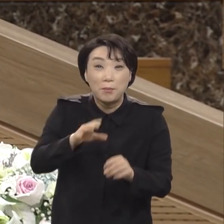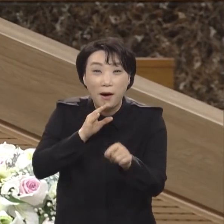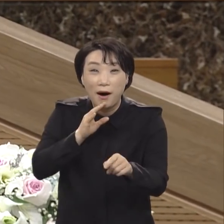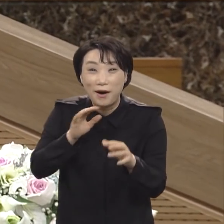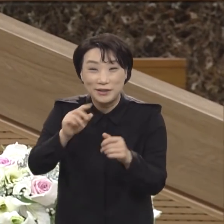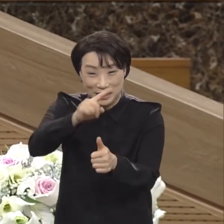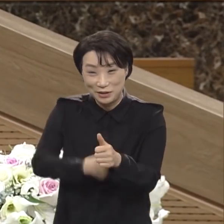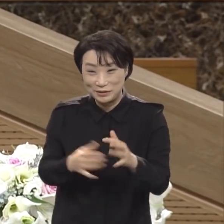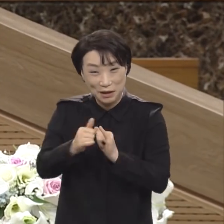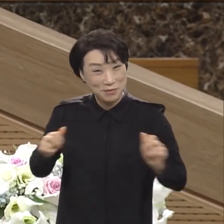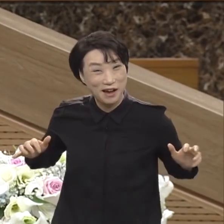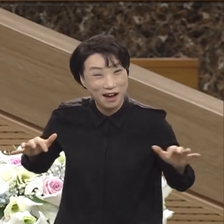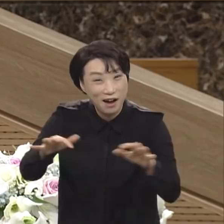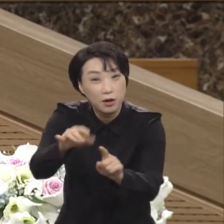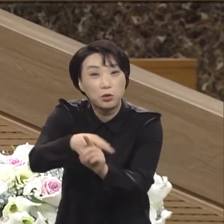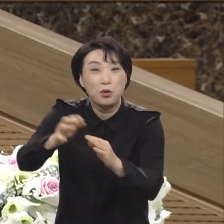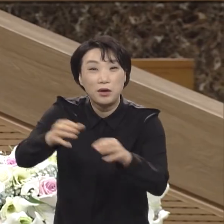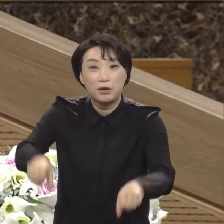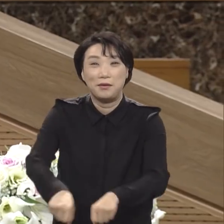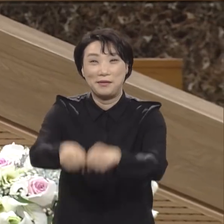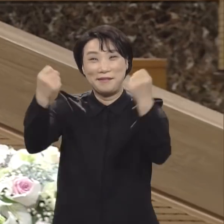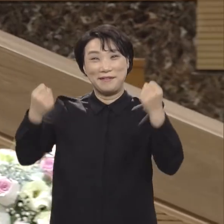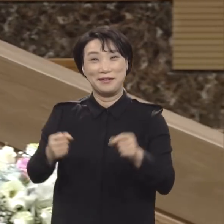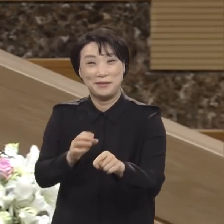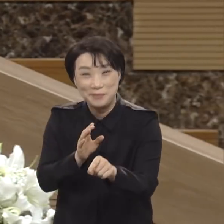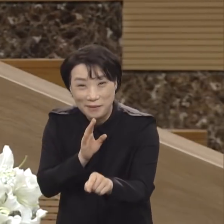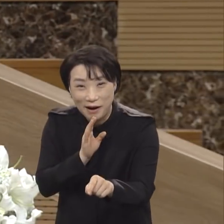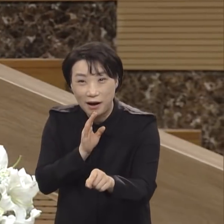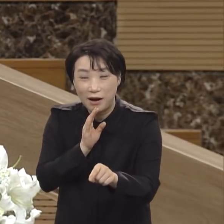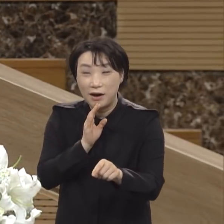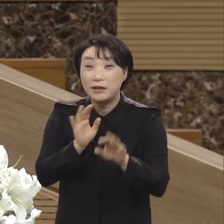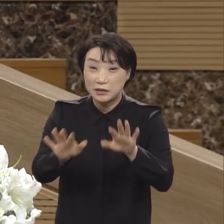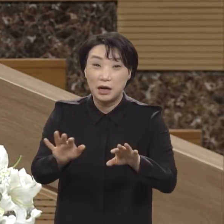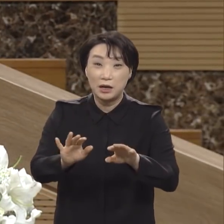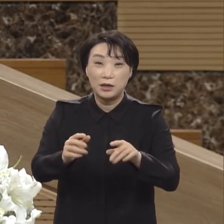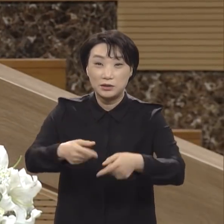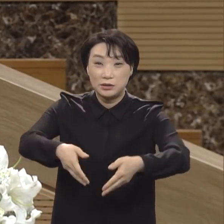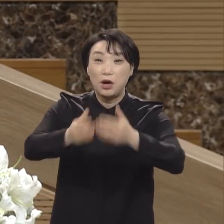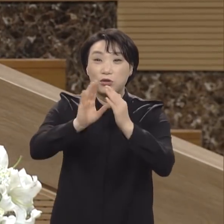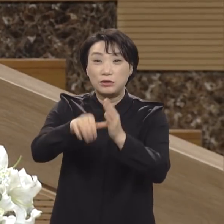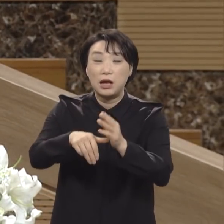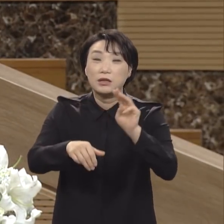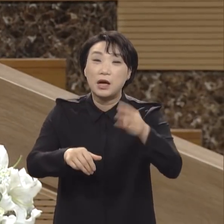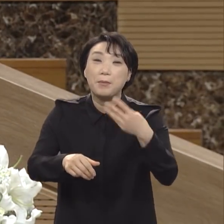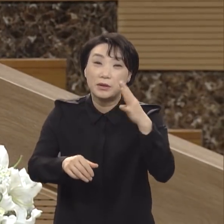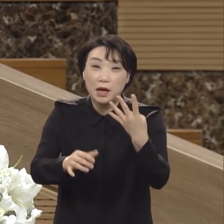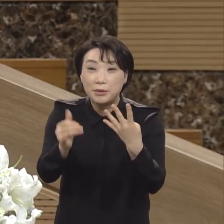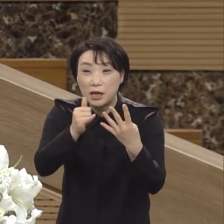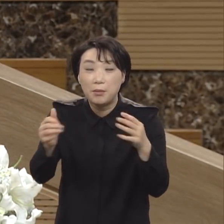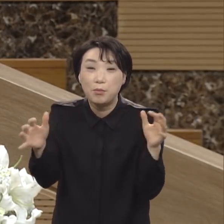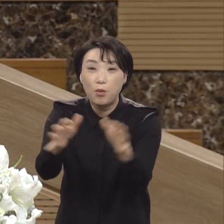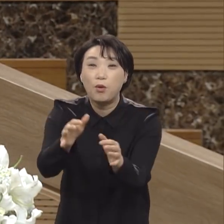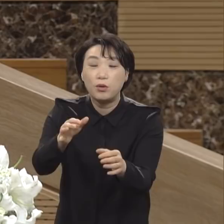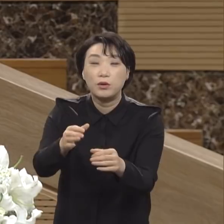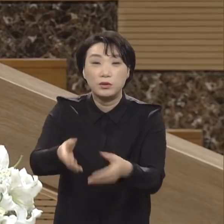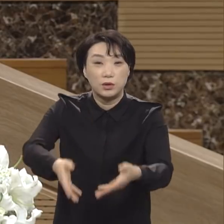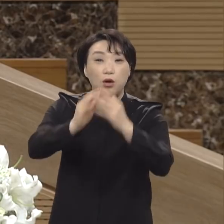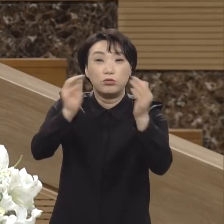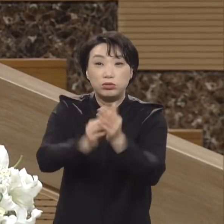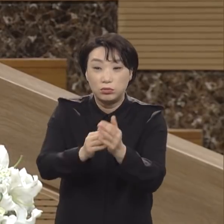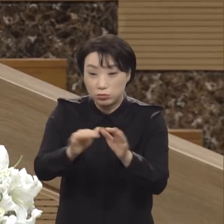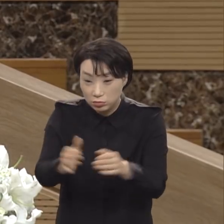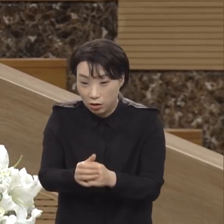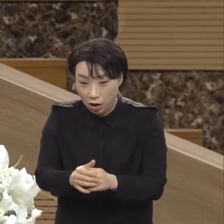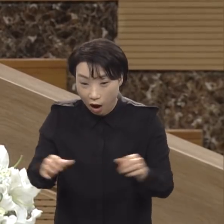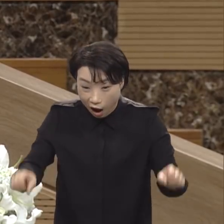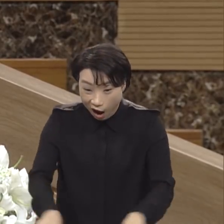사람이 안 모여들었어요. 그러니까 교회에 300명, 400명 들어가려고 교회 지어놓으면 지어놓는 순간에 오갈